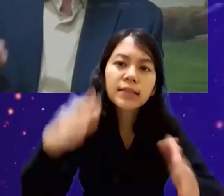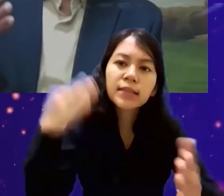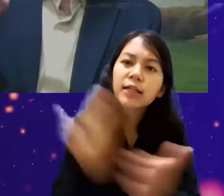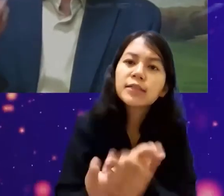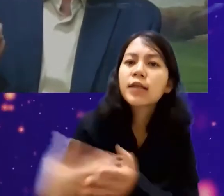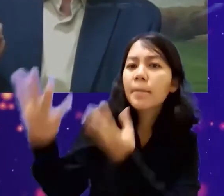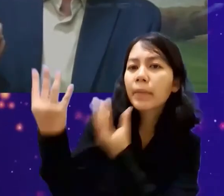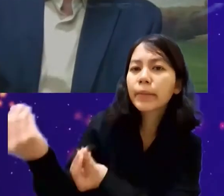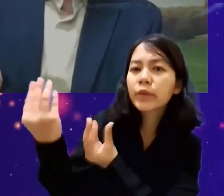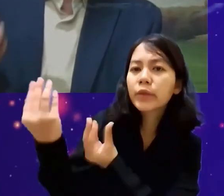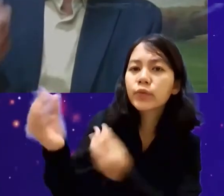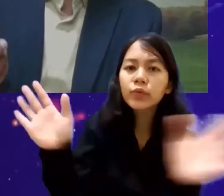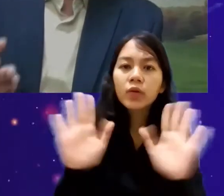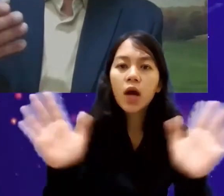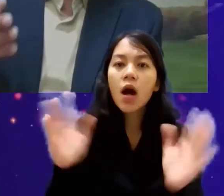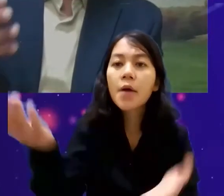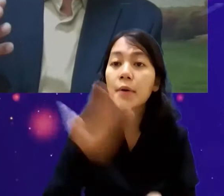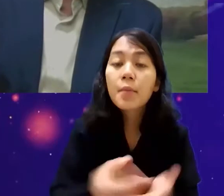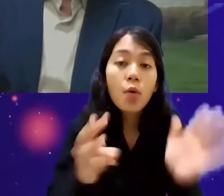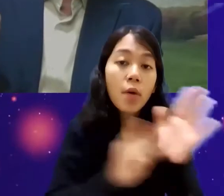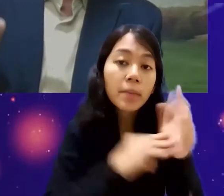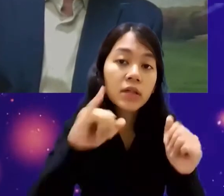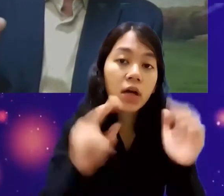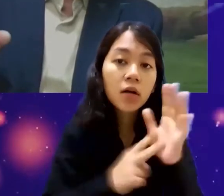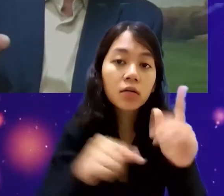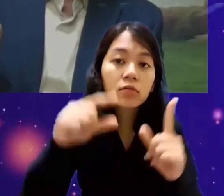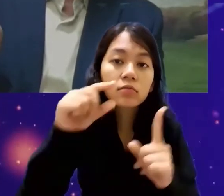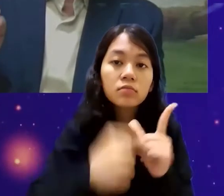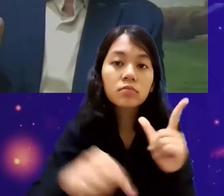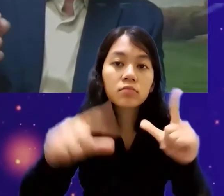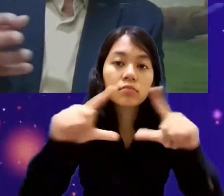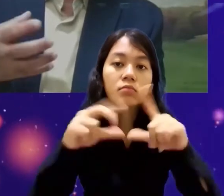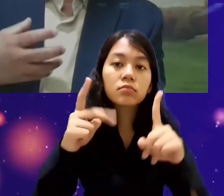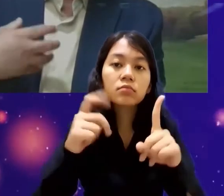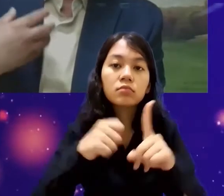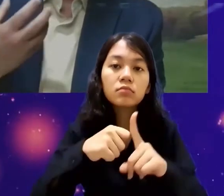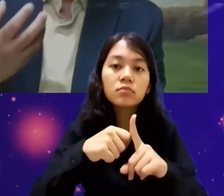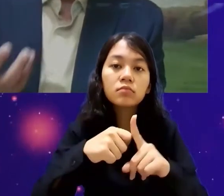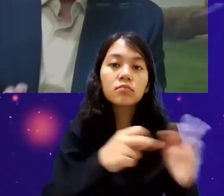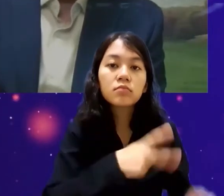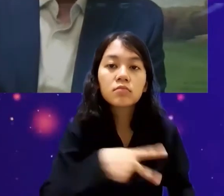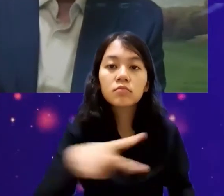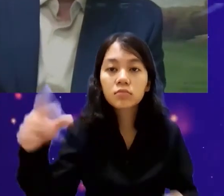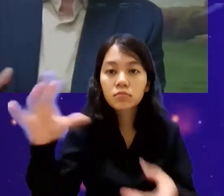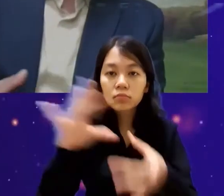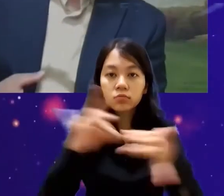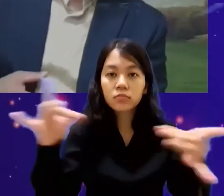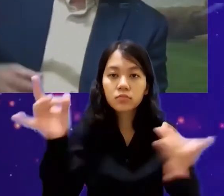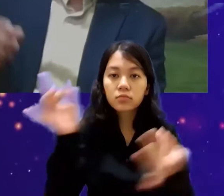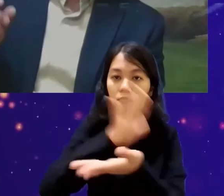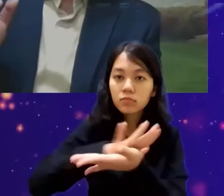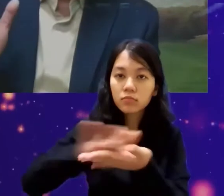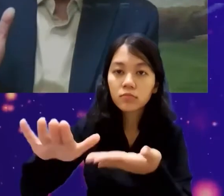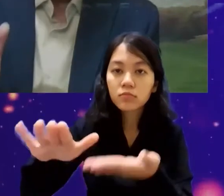di sini menggambarkan Roh Kudus, karena Roh Kudus juga digambarkan sebagai minyak. Kita harus selalu dipenuhi oleh kuasa Roh